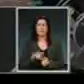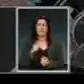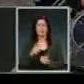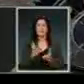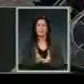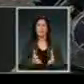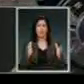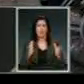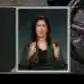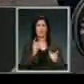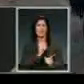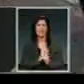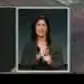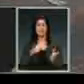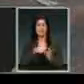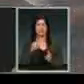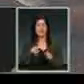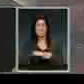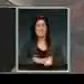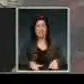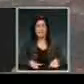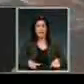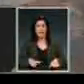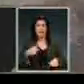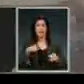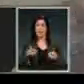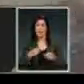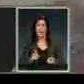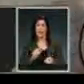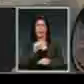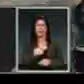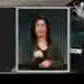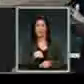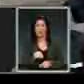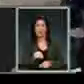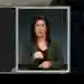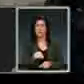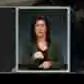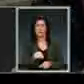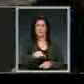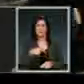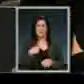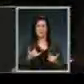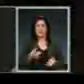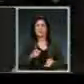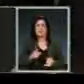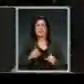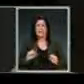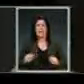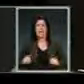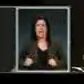בגלל שלמטה יש ספסל, אני לא יכול להתקרב אליו. אני עכשיו צריך כאילו...